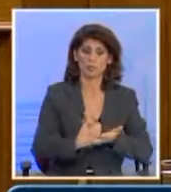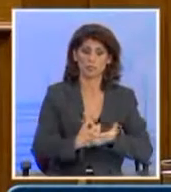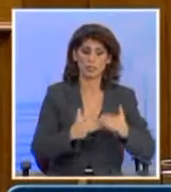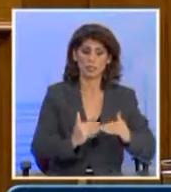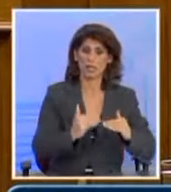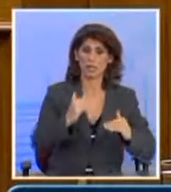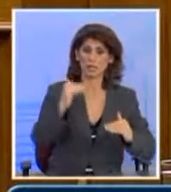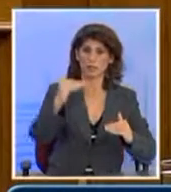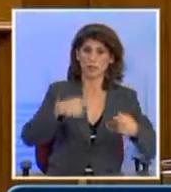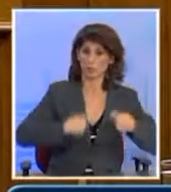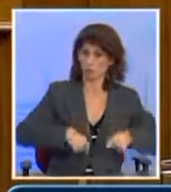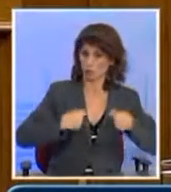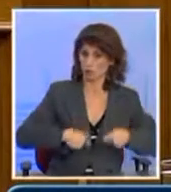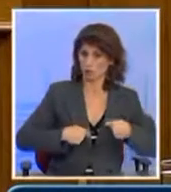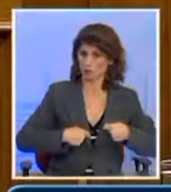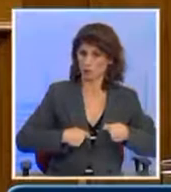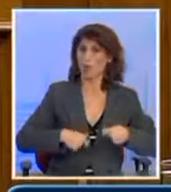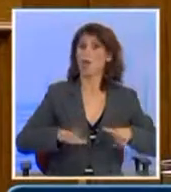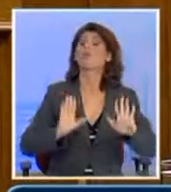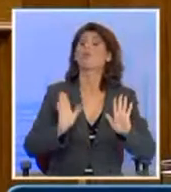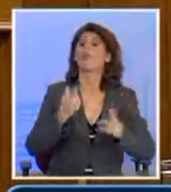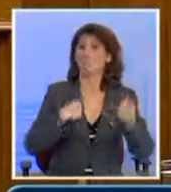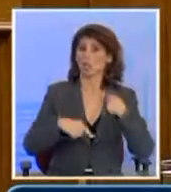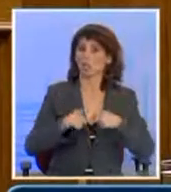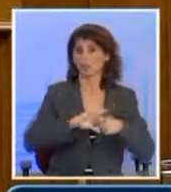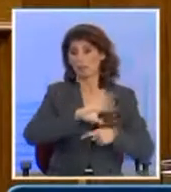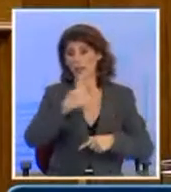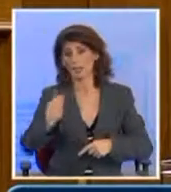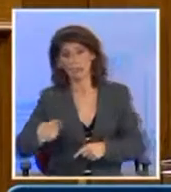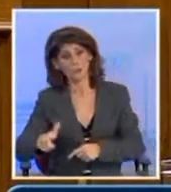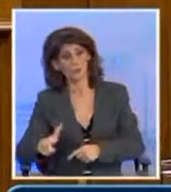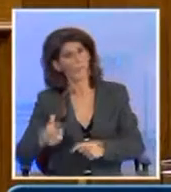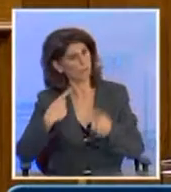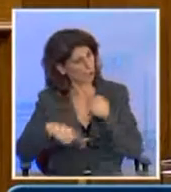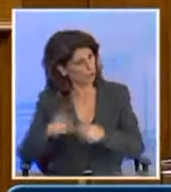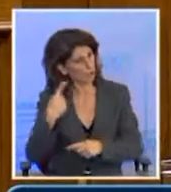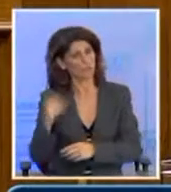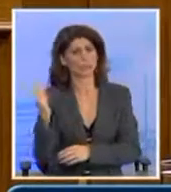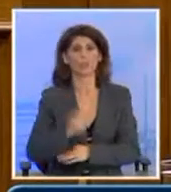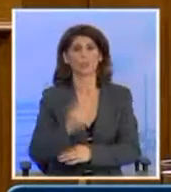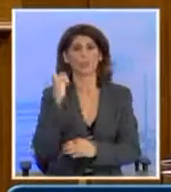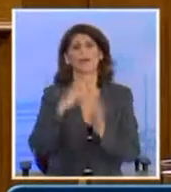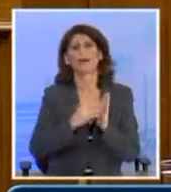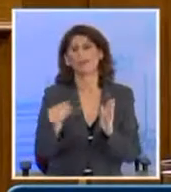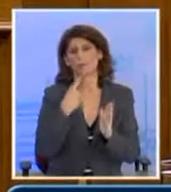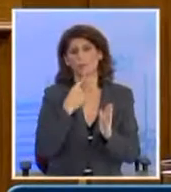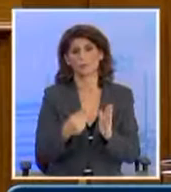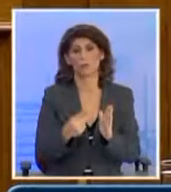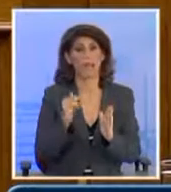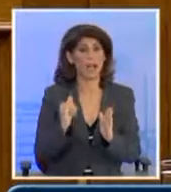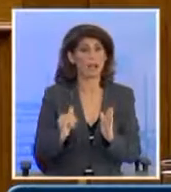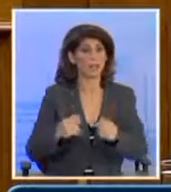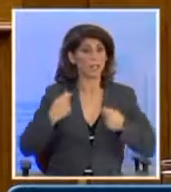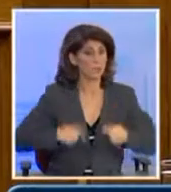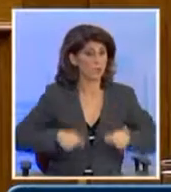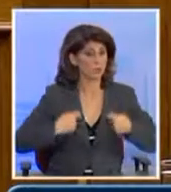τάξεις, από τις πλουσιότερες που δεν δικαιολογείται έως τις φτωχότερες που δικαιολογείται απόλυτα. Θα σας πω ένα παράδειγμα. Ακόμα και